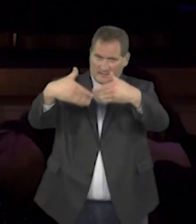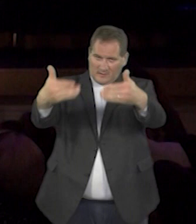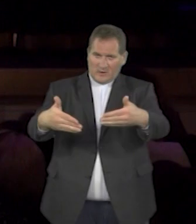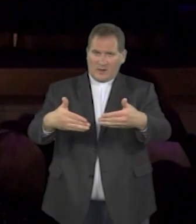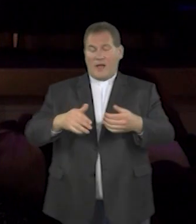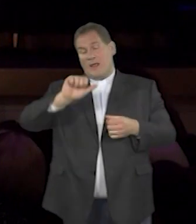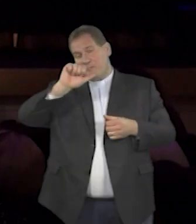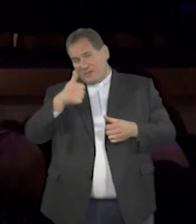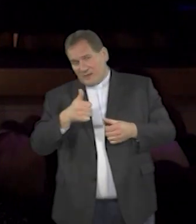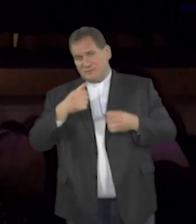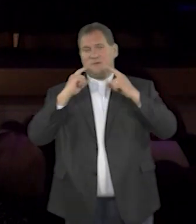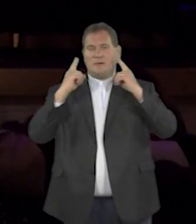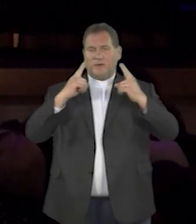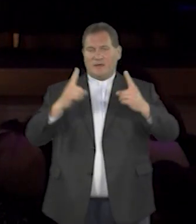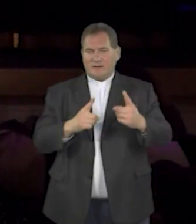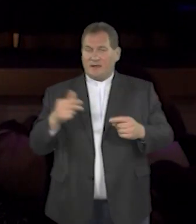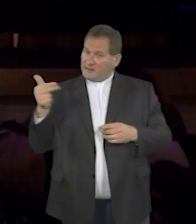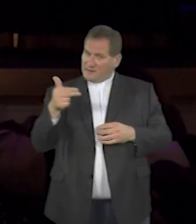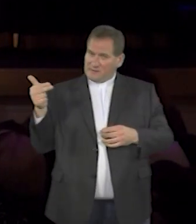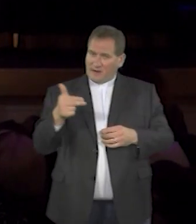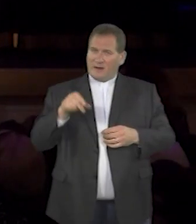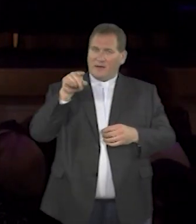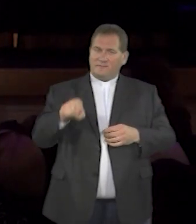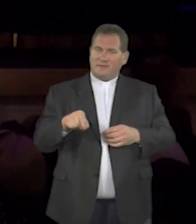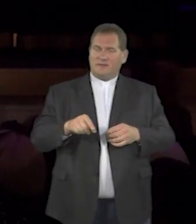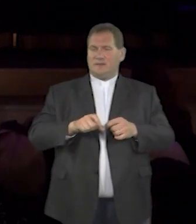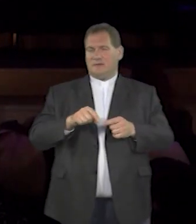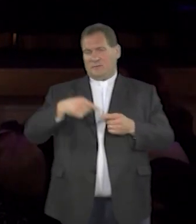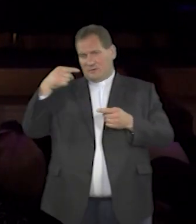jednocześnie pierwsza bajka niedzielna w tym sezonie